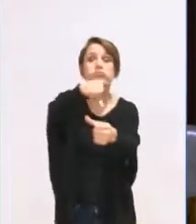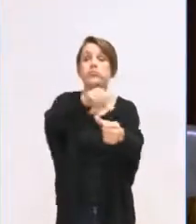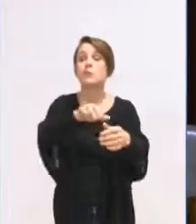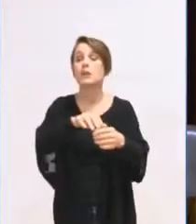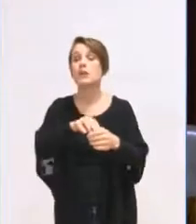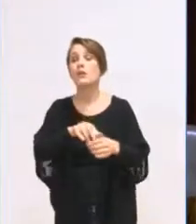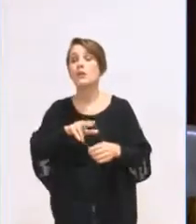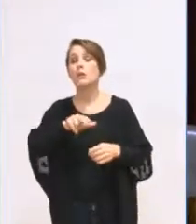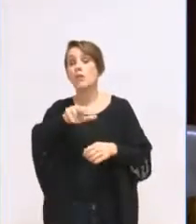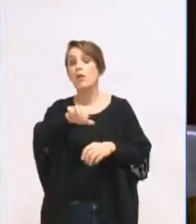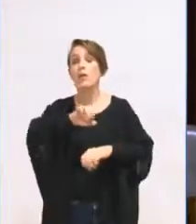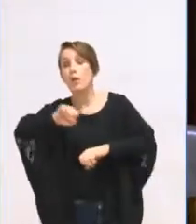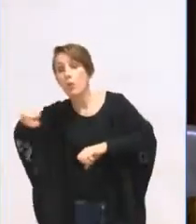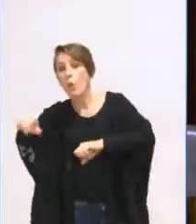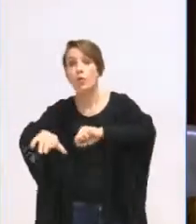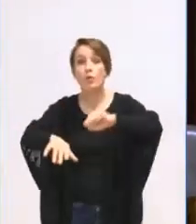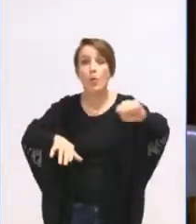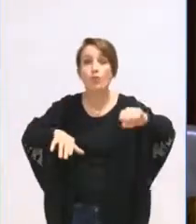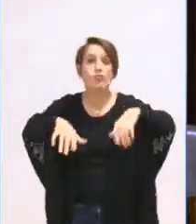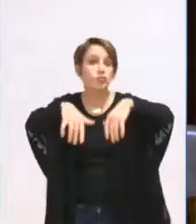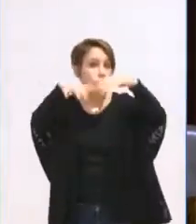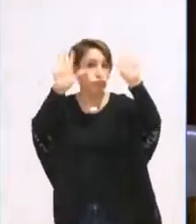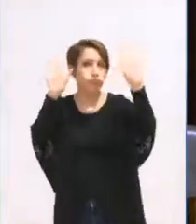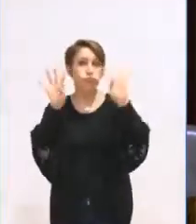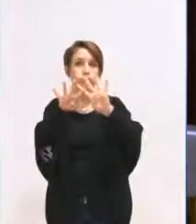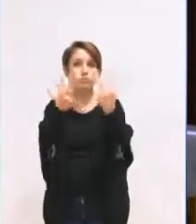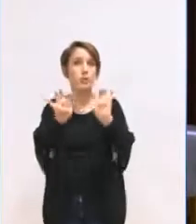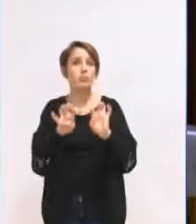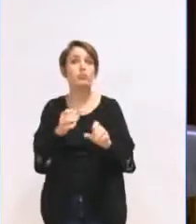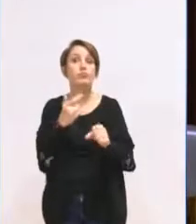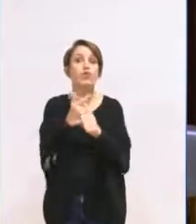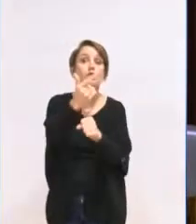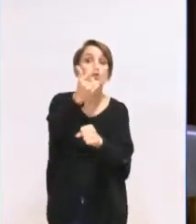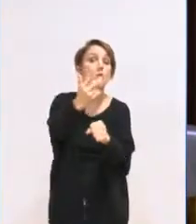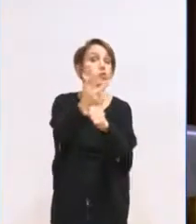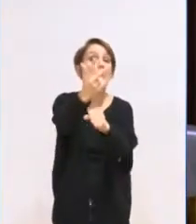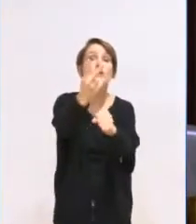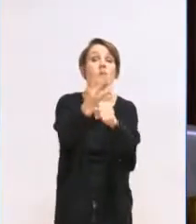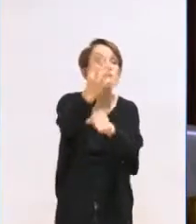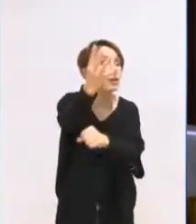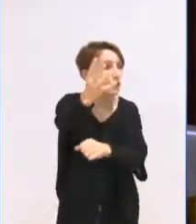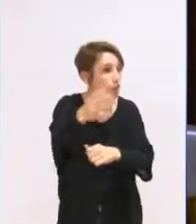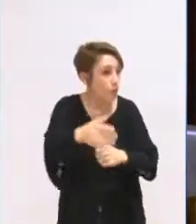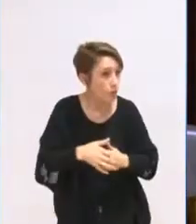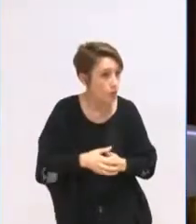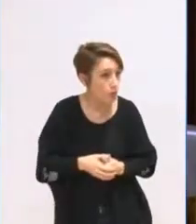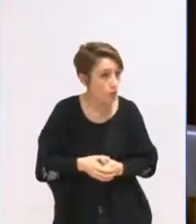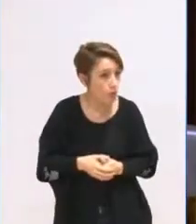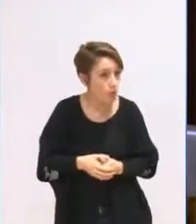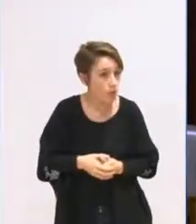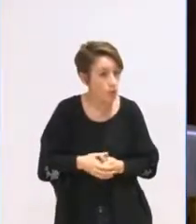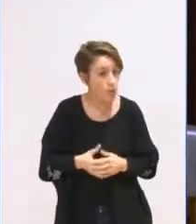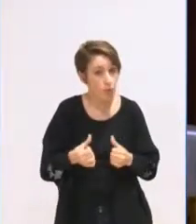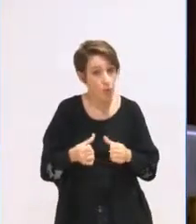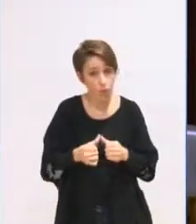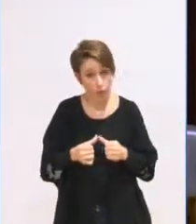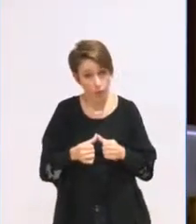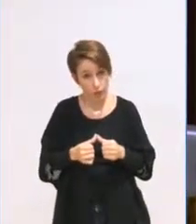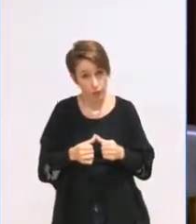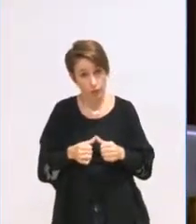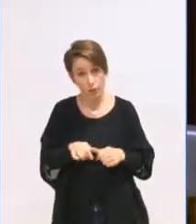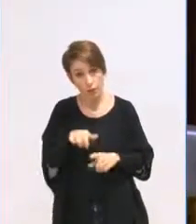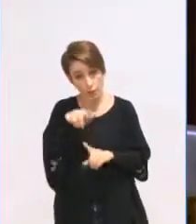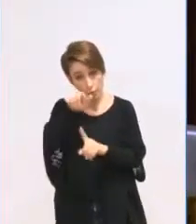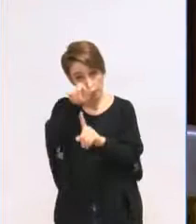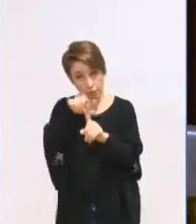quelle que soit la place qu'il occupera dans 2 ans, 3 ans, 4 ans, il aura affaire non plus à une diversité